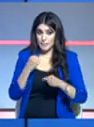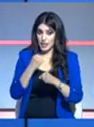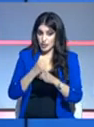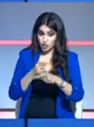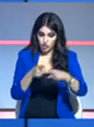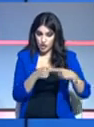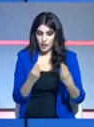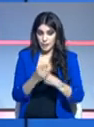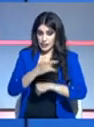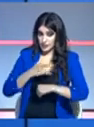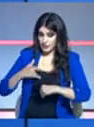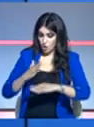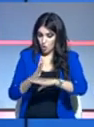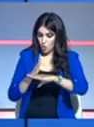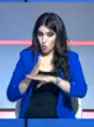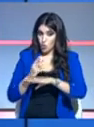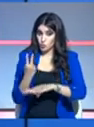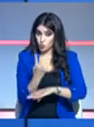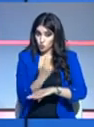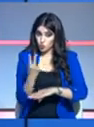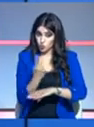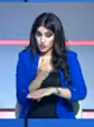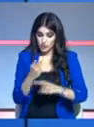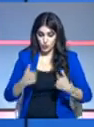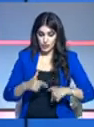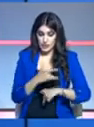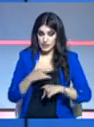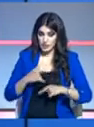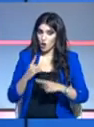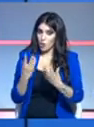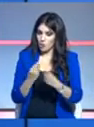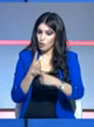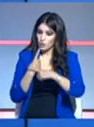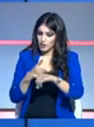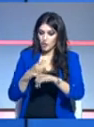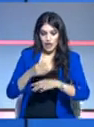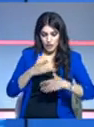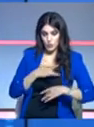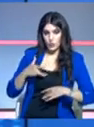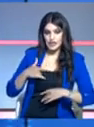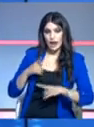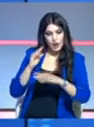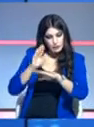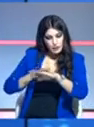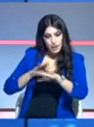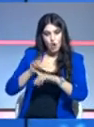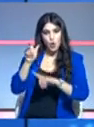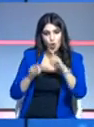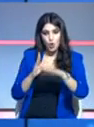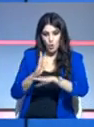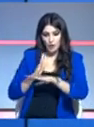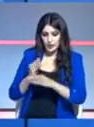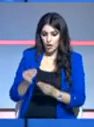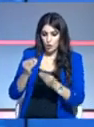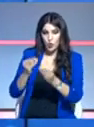بين وزاره الصحه ووزاره الدفاع، وقعدنا معاهم واعطيناهم لي تابلت وريناهم كيفاش يخدموا بإيفاكس.